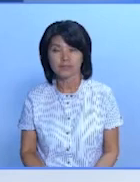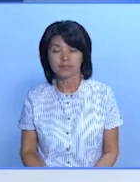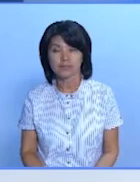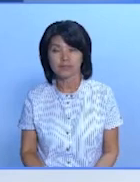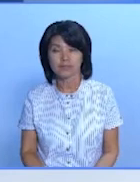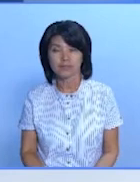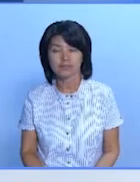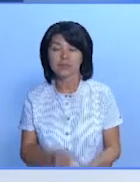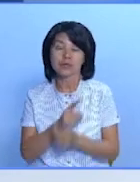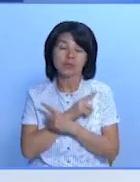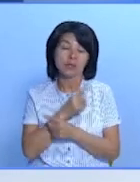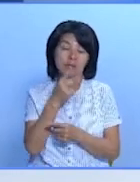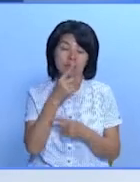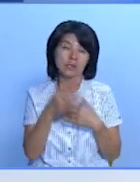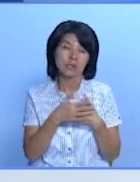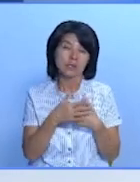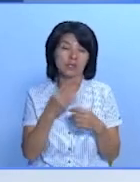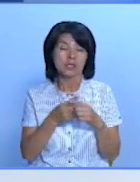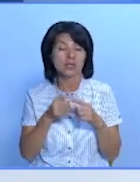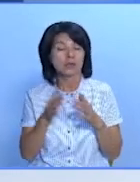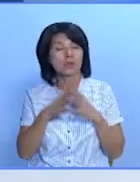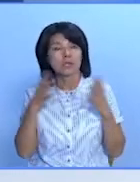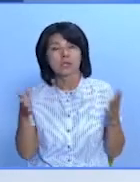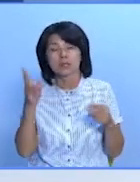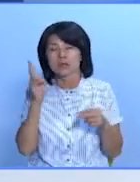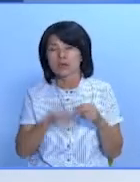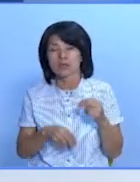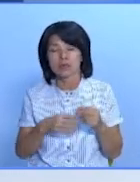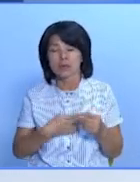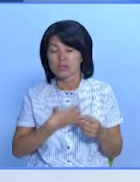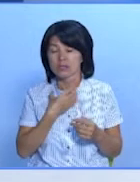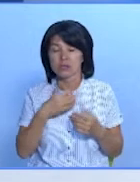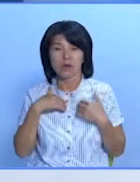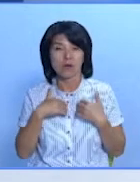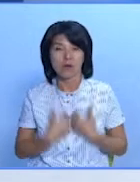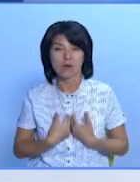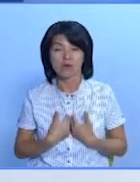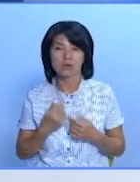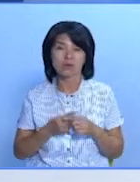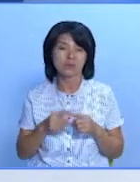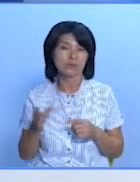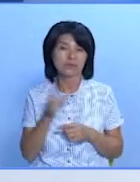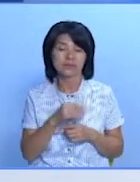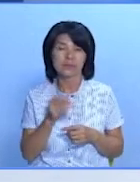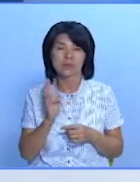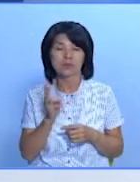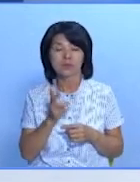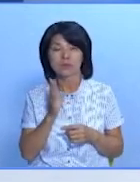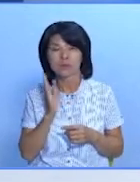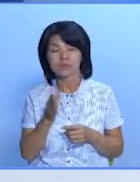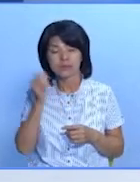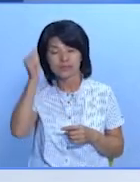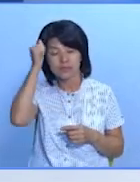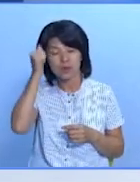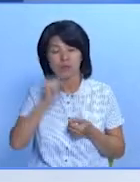смерть близких это невосполнимая утрата и страшное горе для членов семьи и друзей коллег всех кто оценил их при жизни и будет помнить